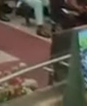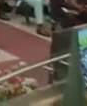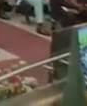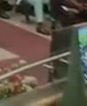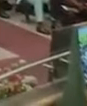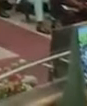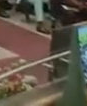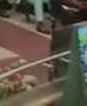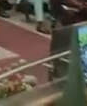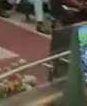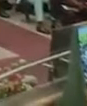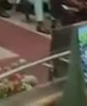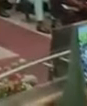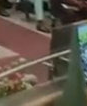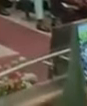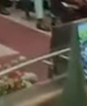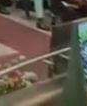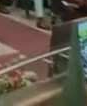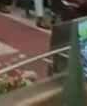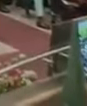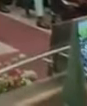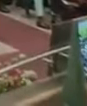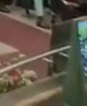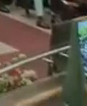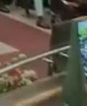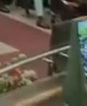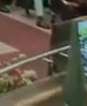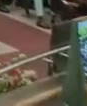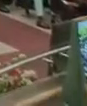devant devant le r où vous êtes